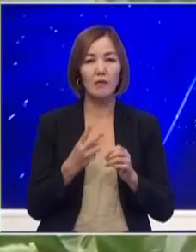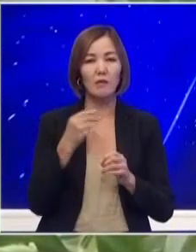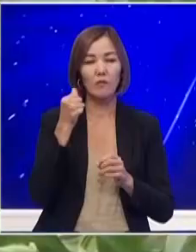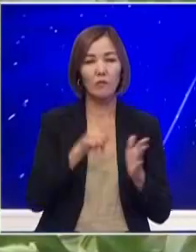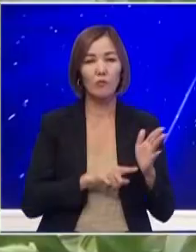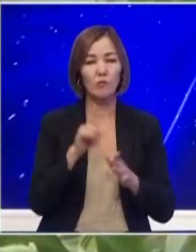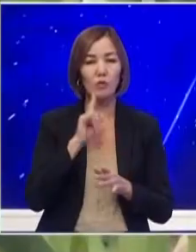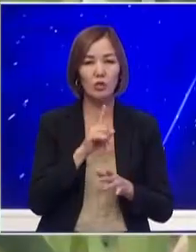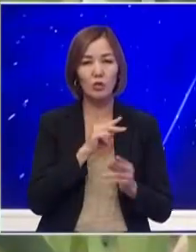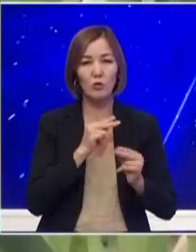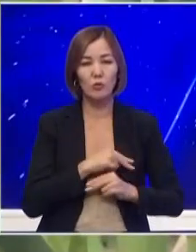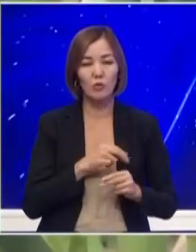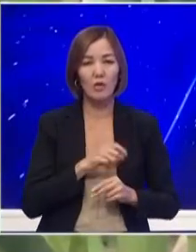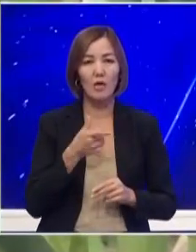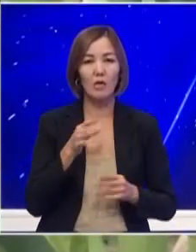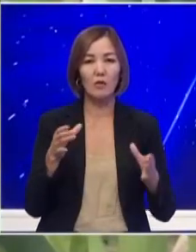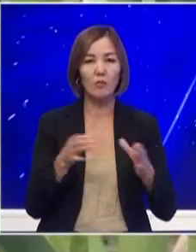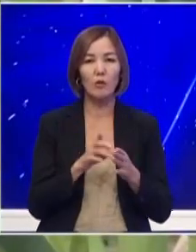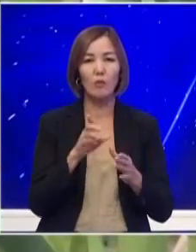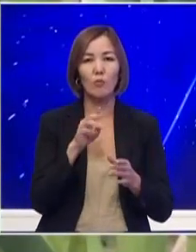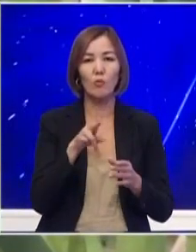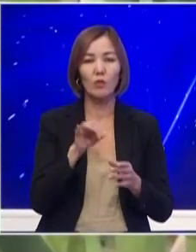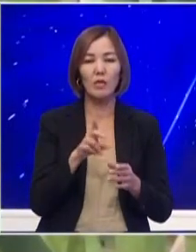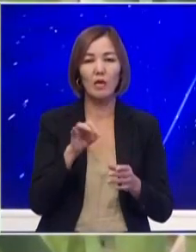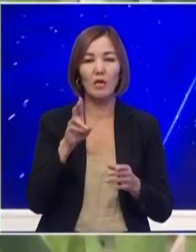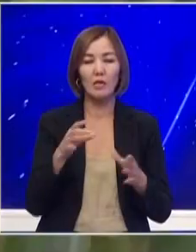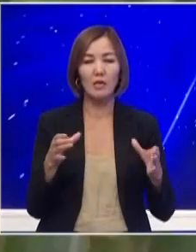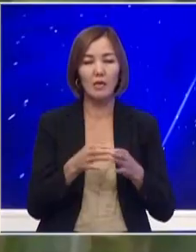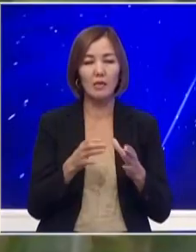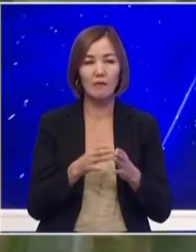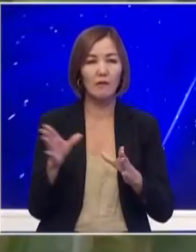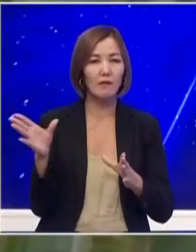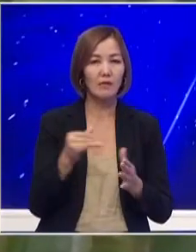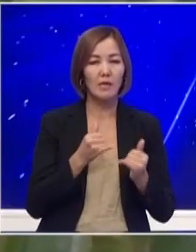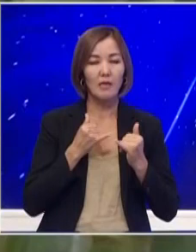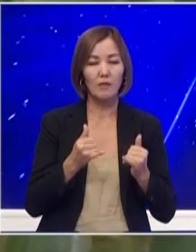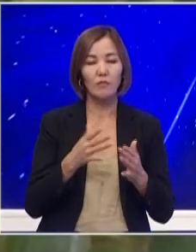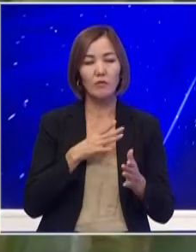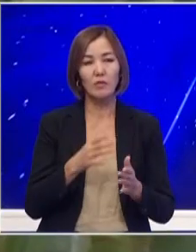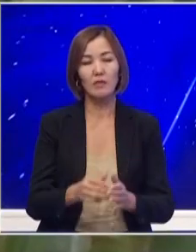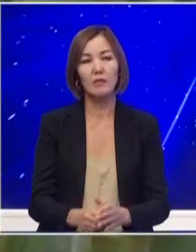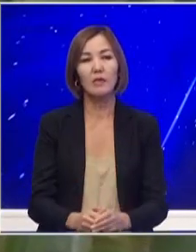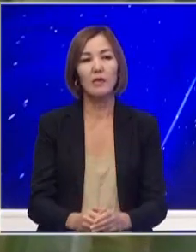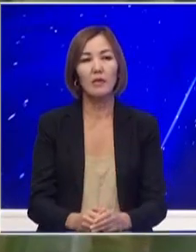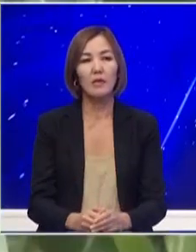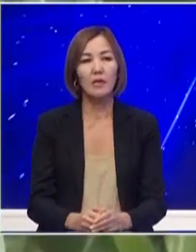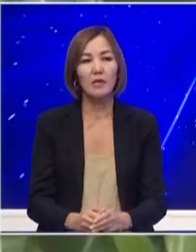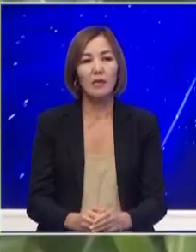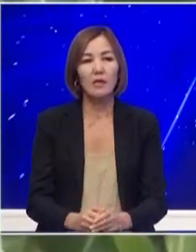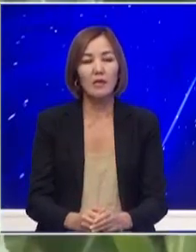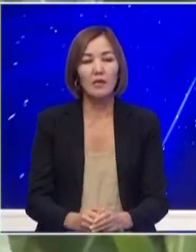года женщина трудится агрономом в компании «Будан Агро». В коллективе она пользуется особым уважением коллег.